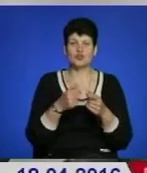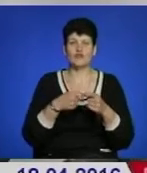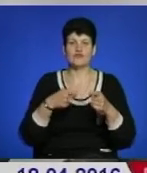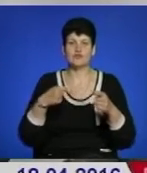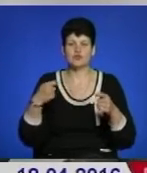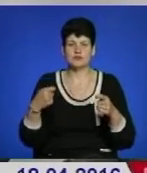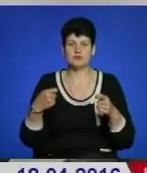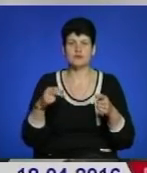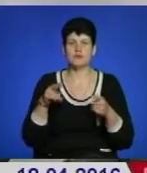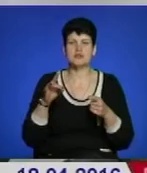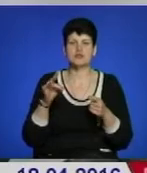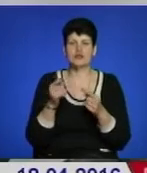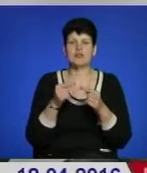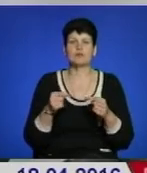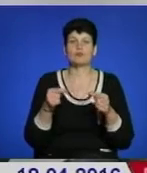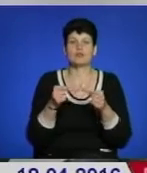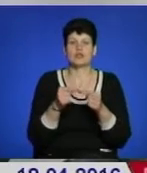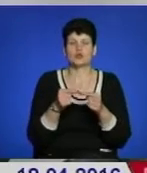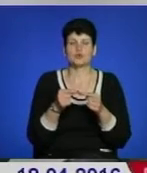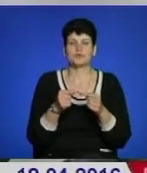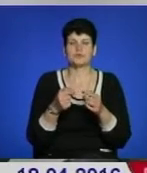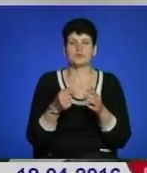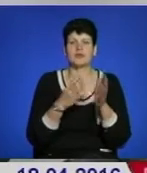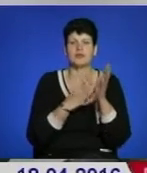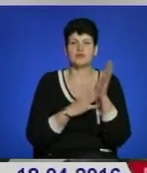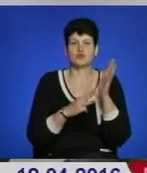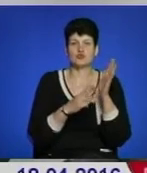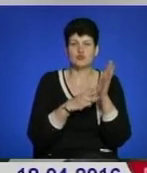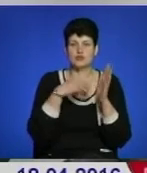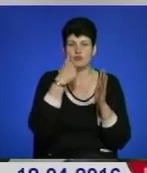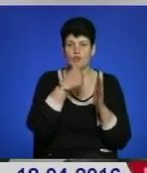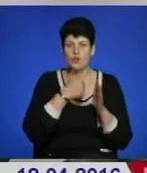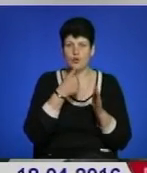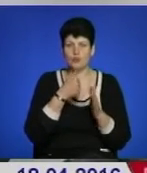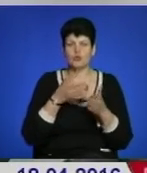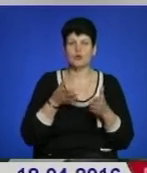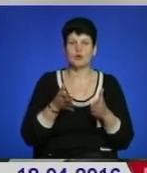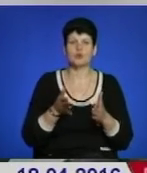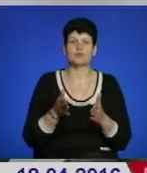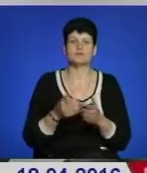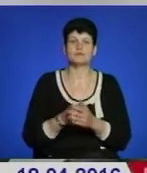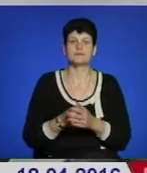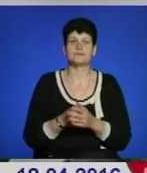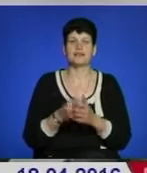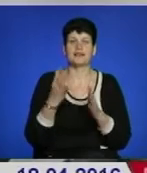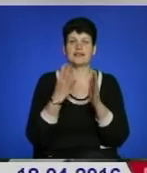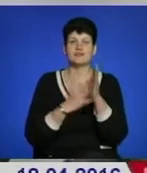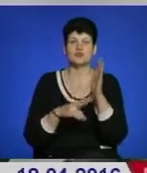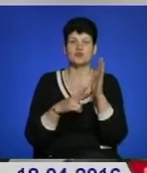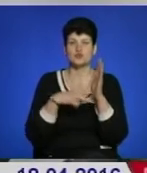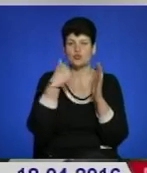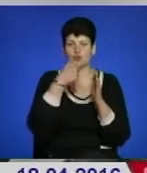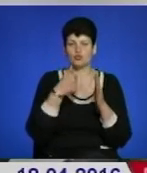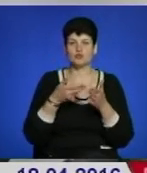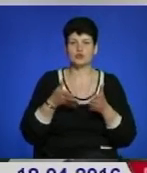від призову відповідно 98-го року народження і 97-го року народження